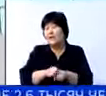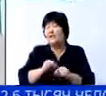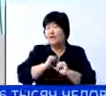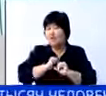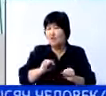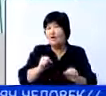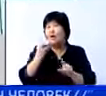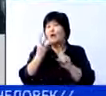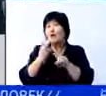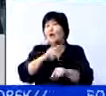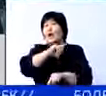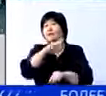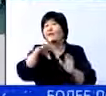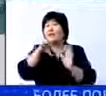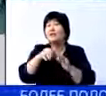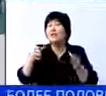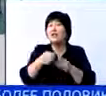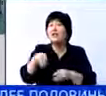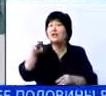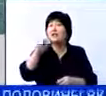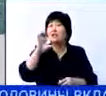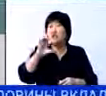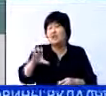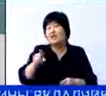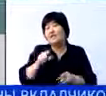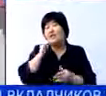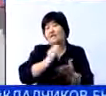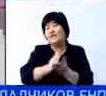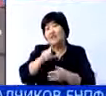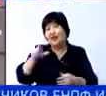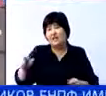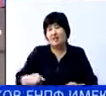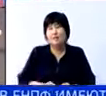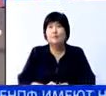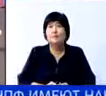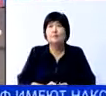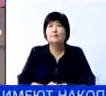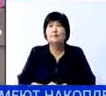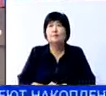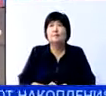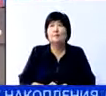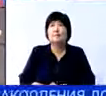чемпиона. В тройку сильнейших также вошли команды ДЧС и ветеранов. Айгерим Туриман, Алмат Мендибаев, Досхан Сатпа, телеканал Кызылорда.